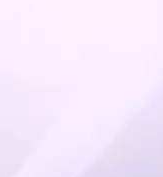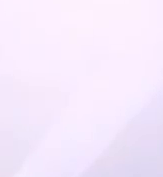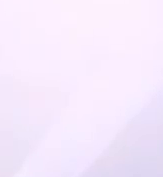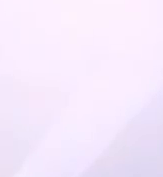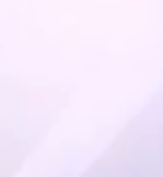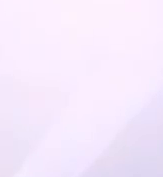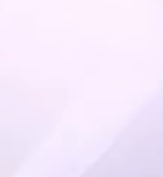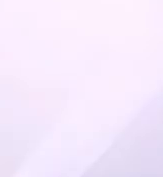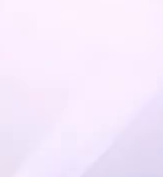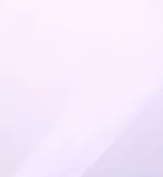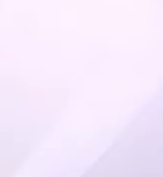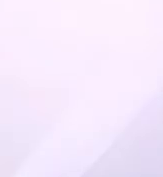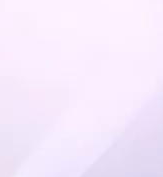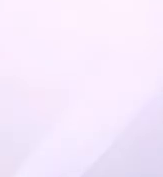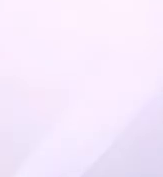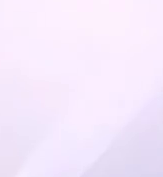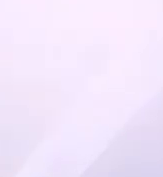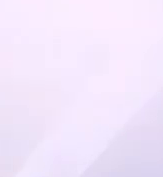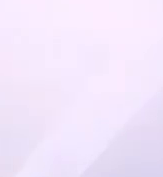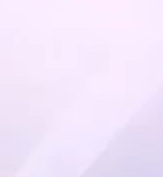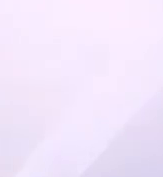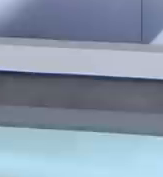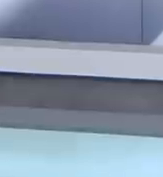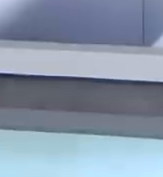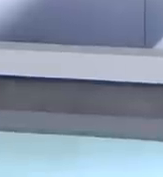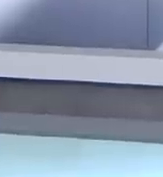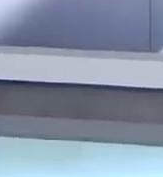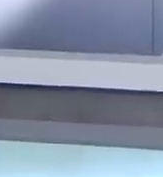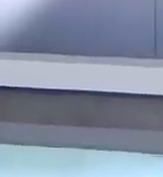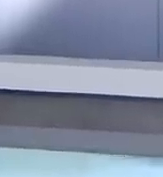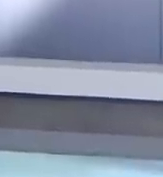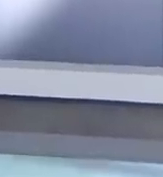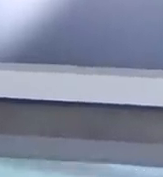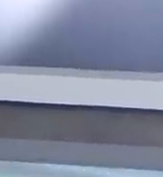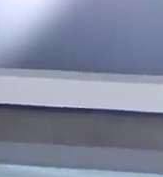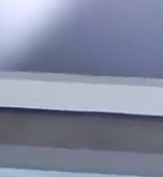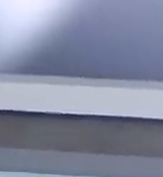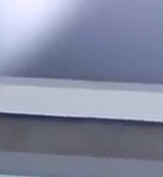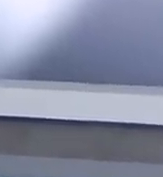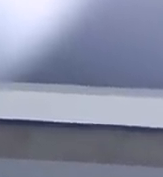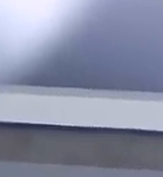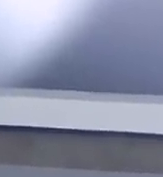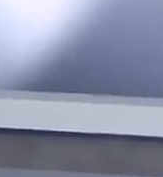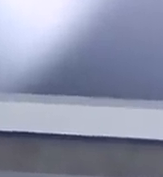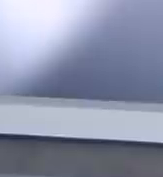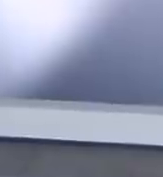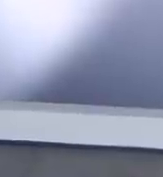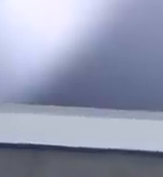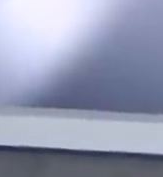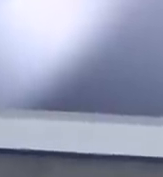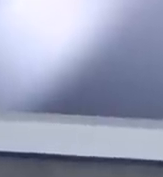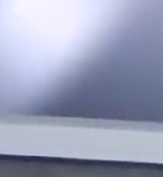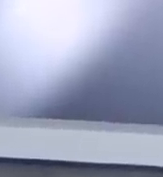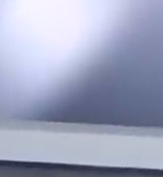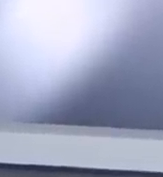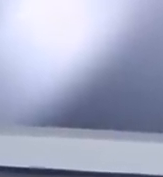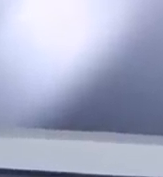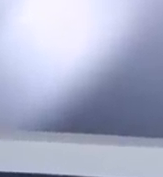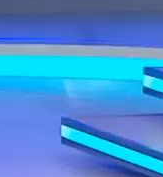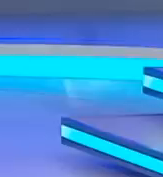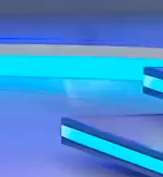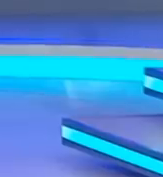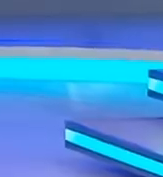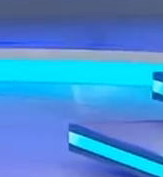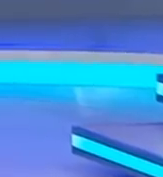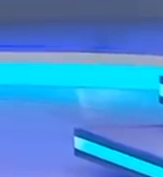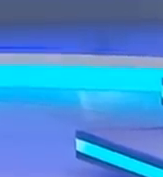transgender na si Jennifer Laude noong 2014. Ibig sabihin, makakalaya na po si Pemberton sa lalong madaling panahon. Ayon